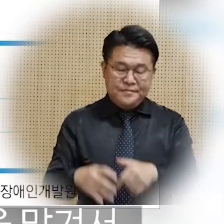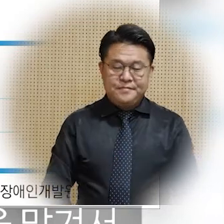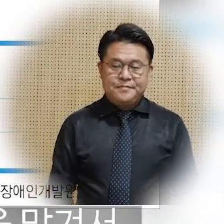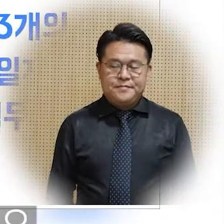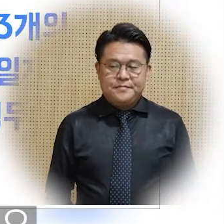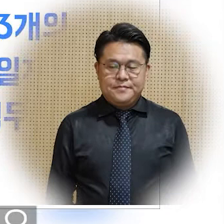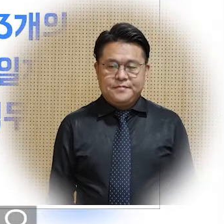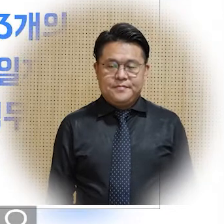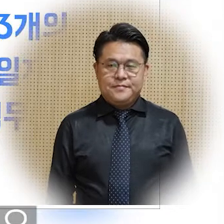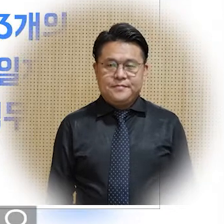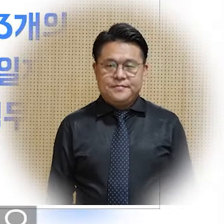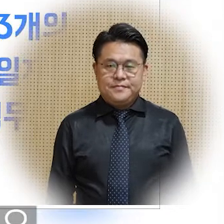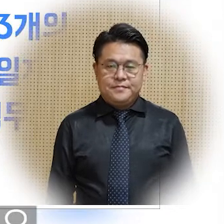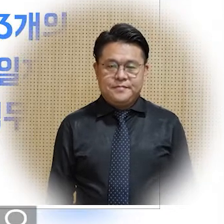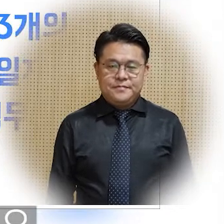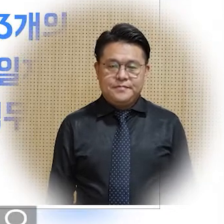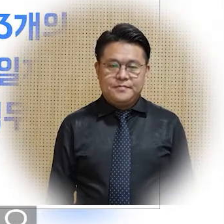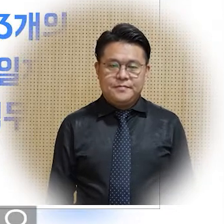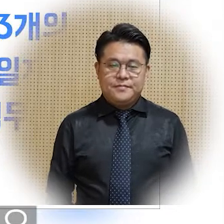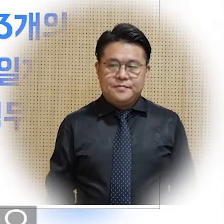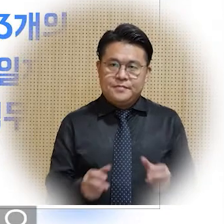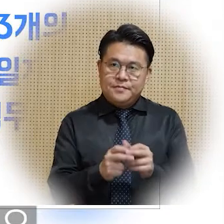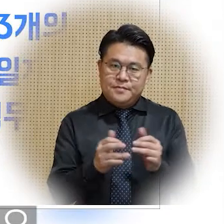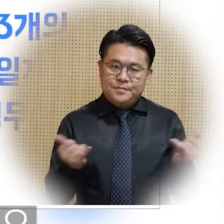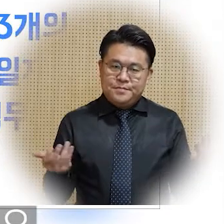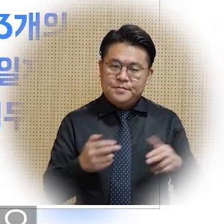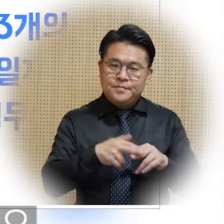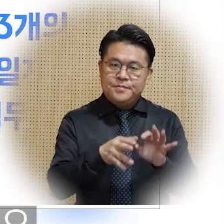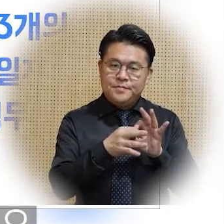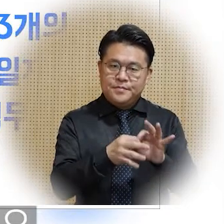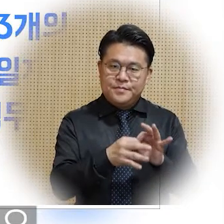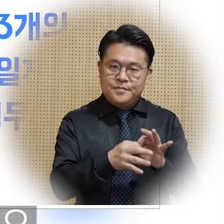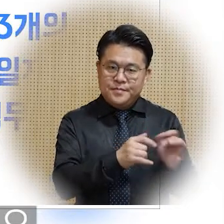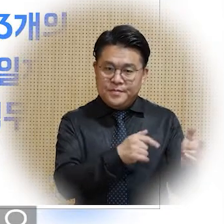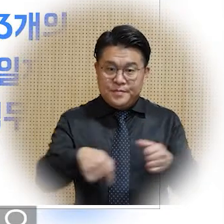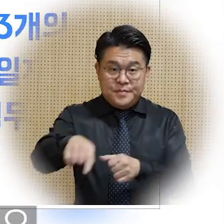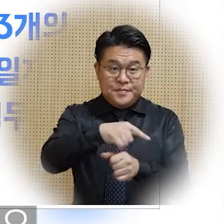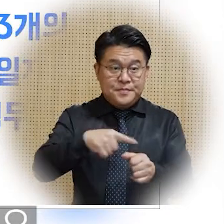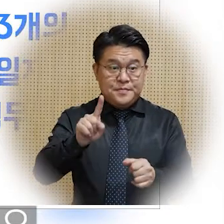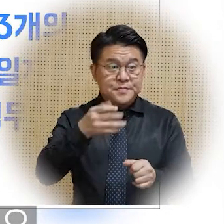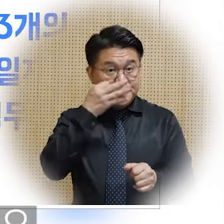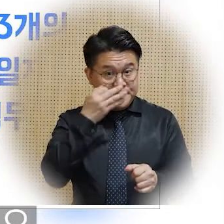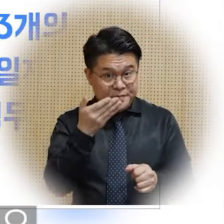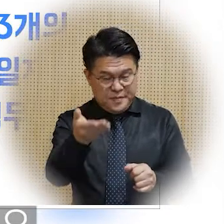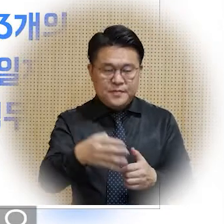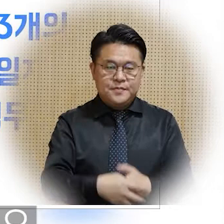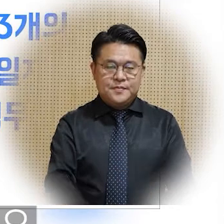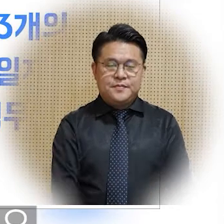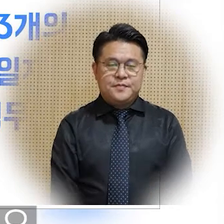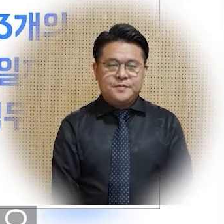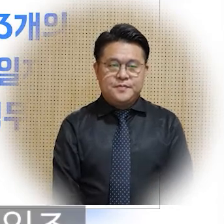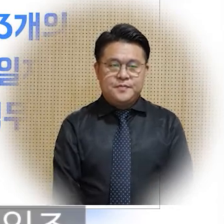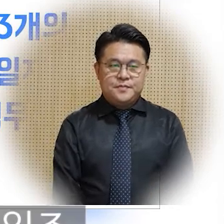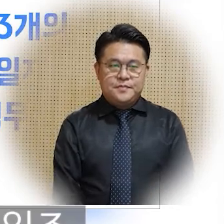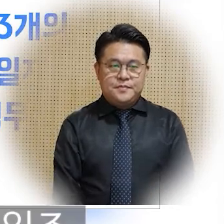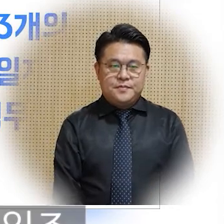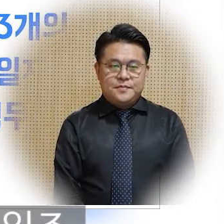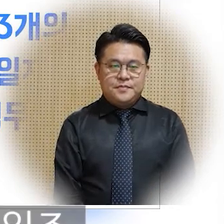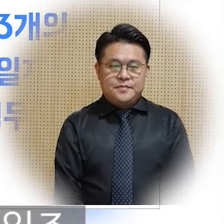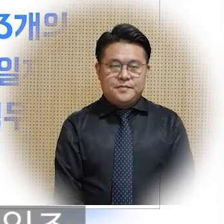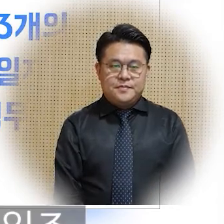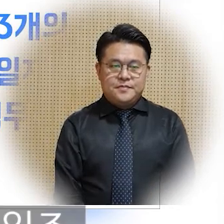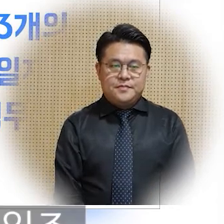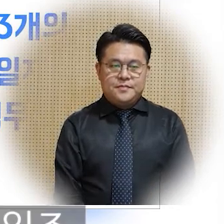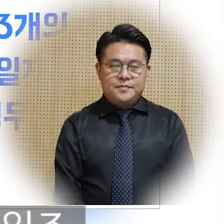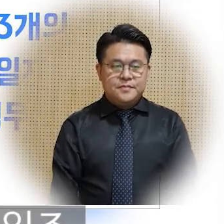것 같습니다. 그러면 이제 장애인 일자리 개발 관련된 현황을 이제 한번 보여드릴 건데요. 자,